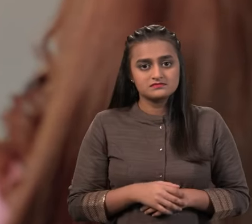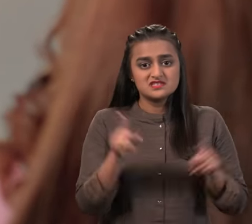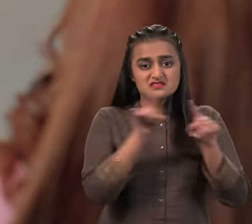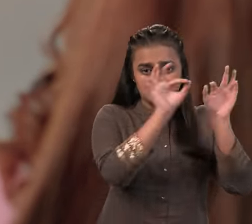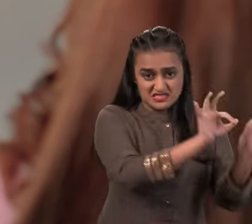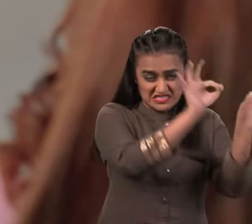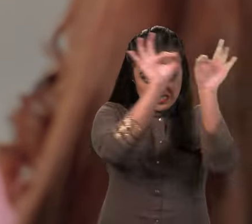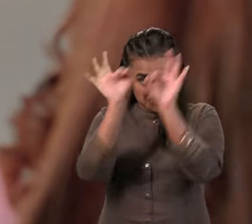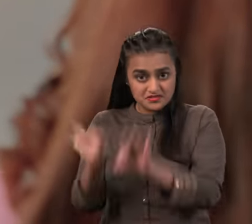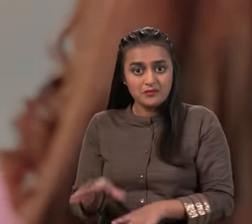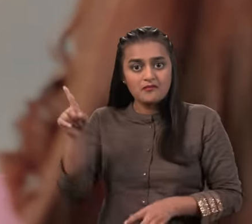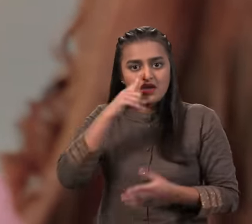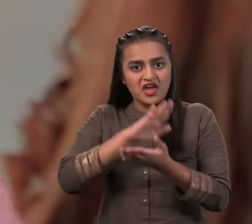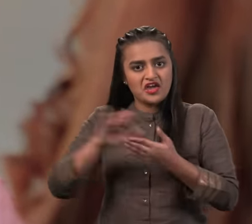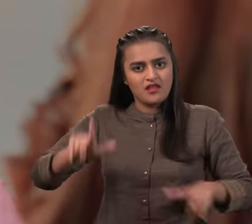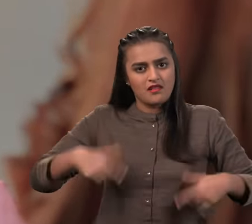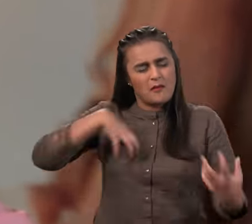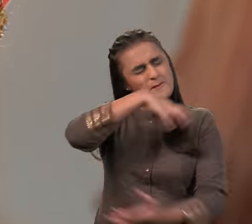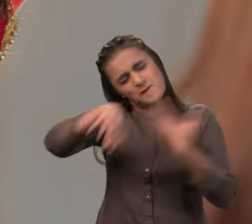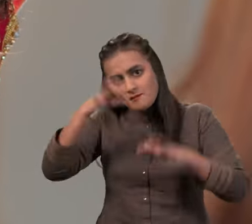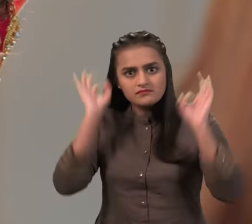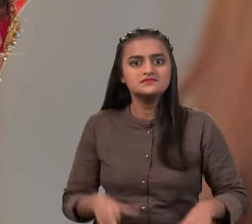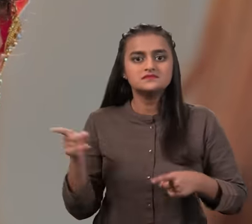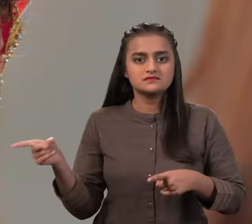वही इतिहास फिर से दोहराया जाने वाला है।